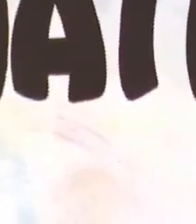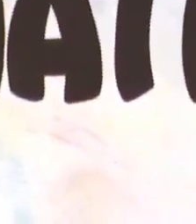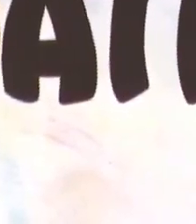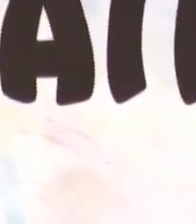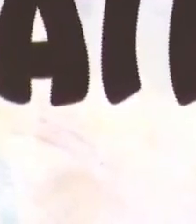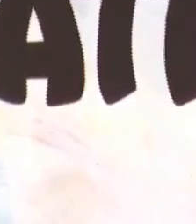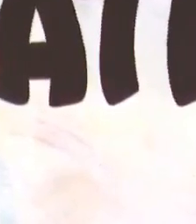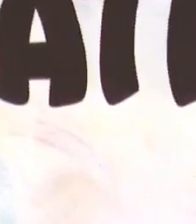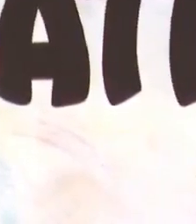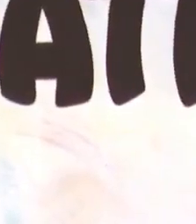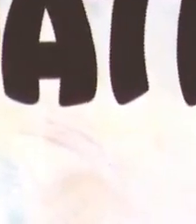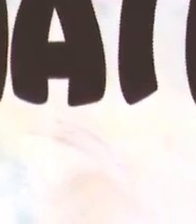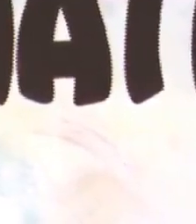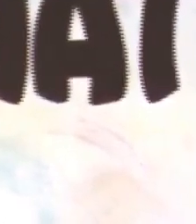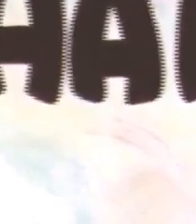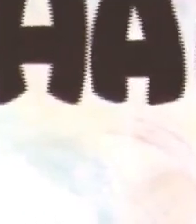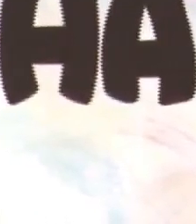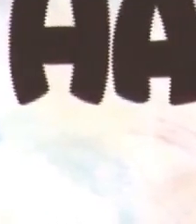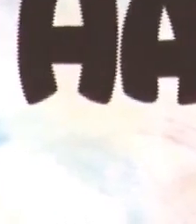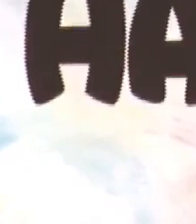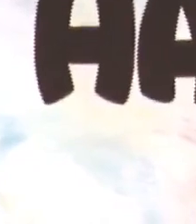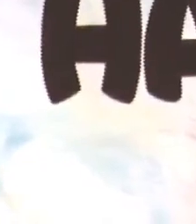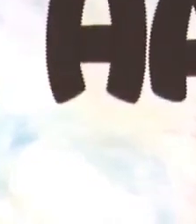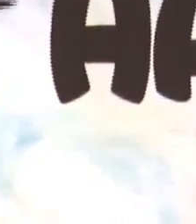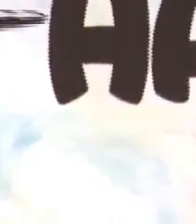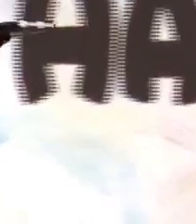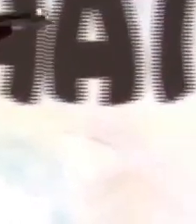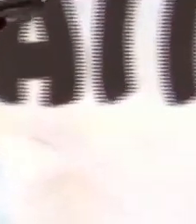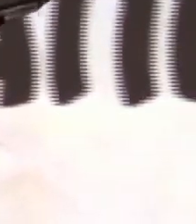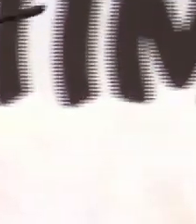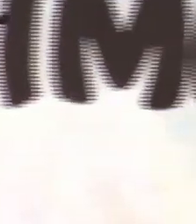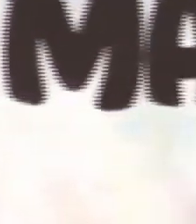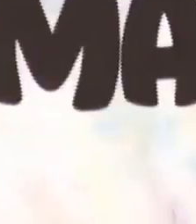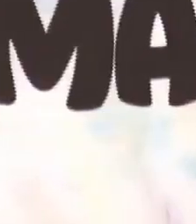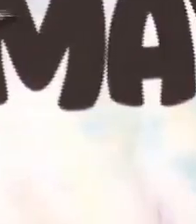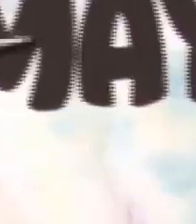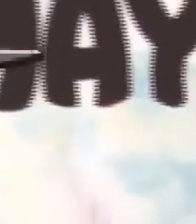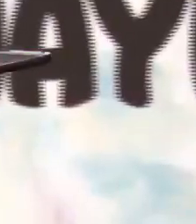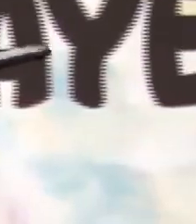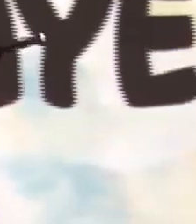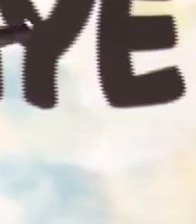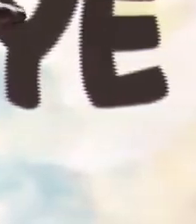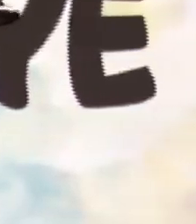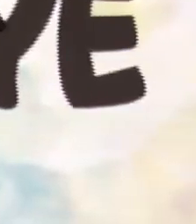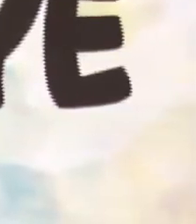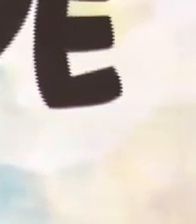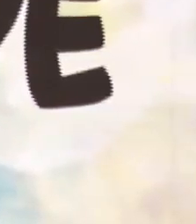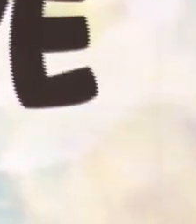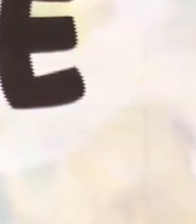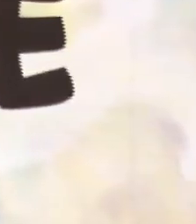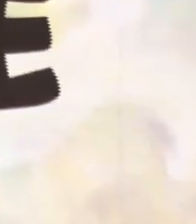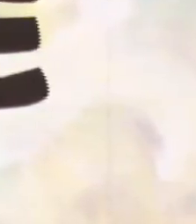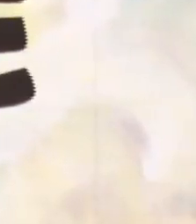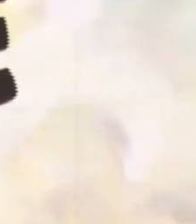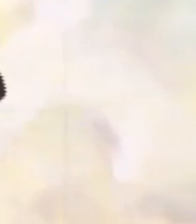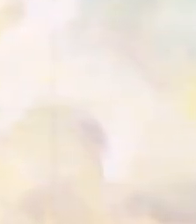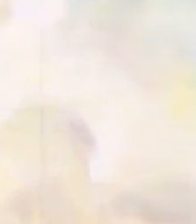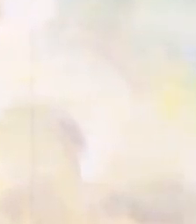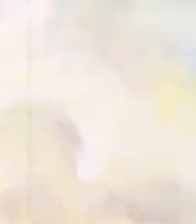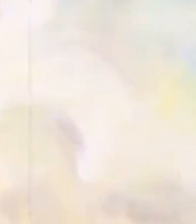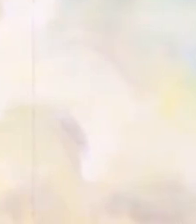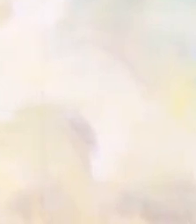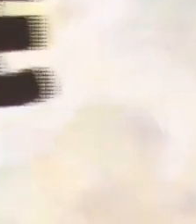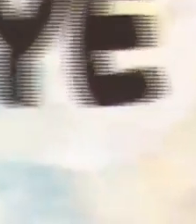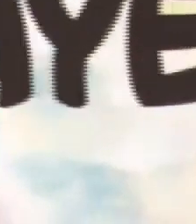shida zinapotokea, je, uko tayari kumuhimiza, kumtia moyo na kumfariji mwenzako namna gani?